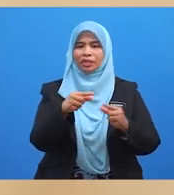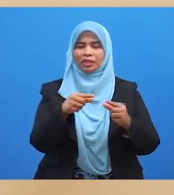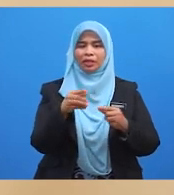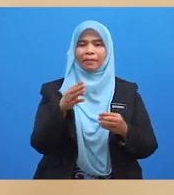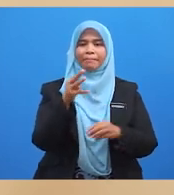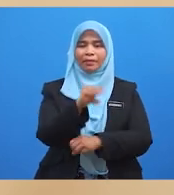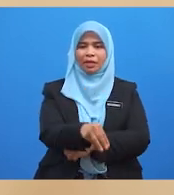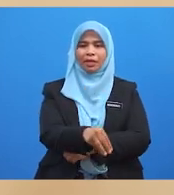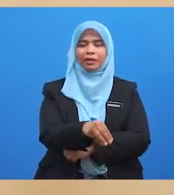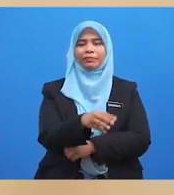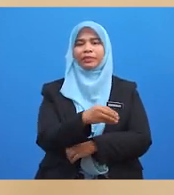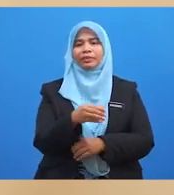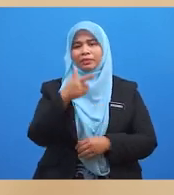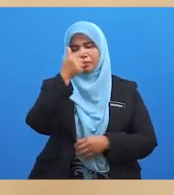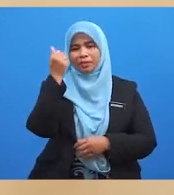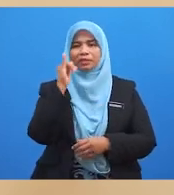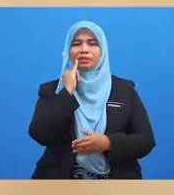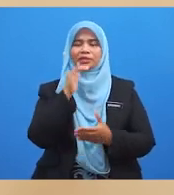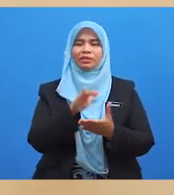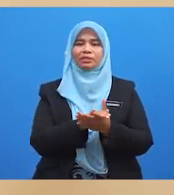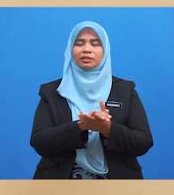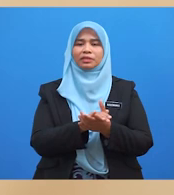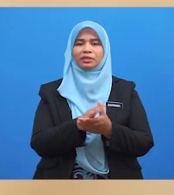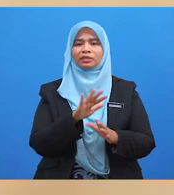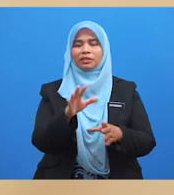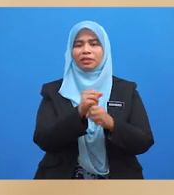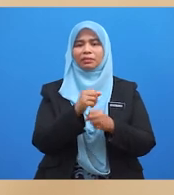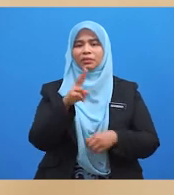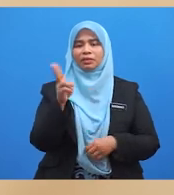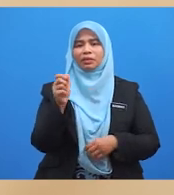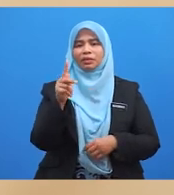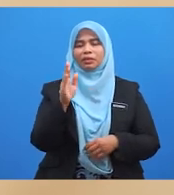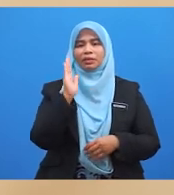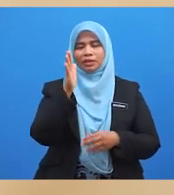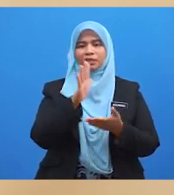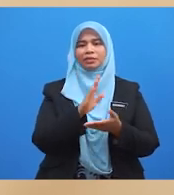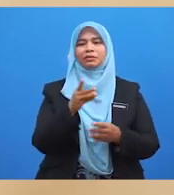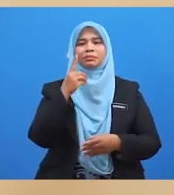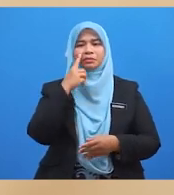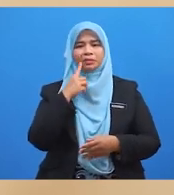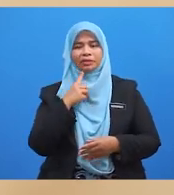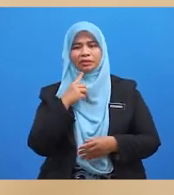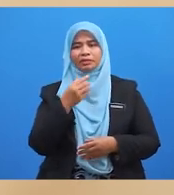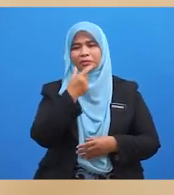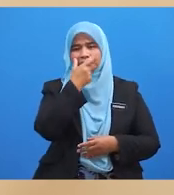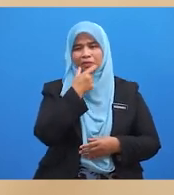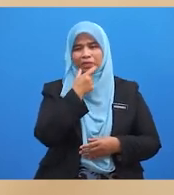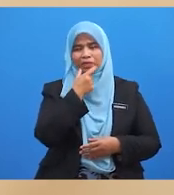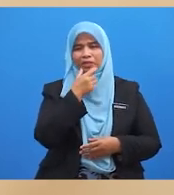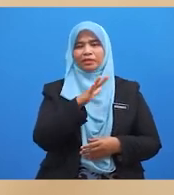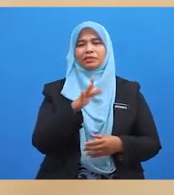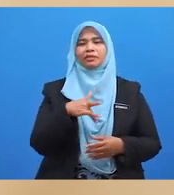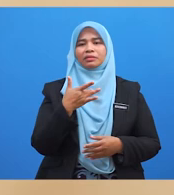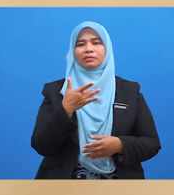sebagainya, menyebabkan isteri yang tidak mendapat hak tadi akan menderita, sedih dan merasa